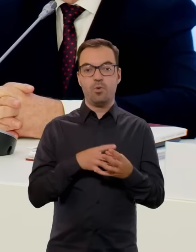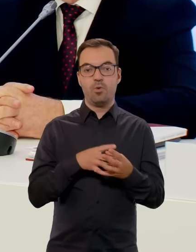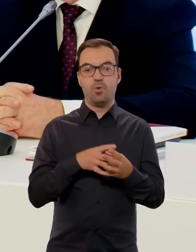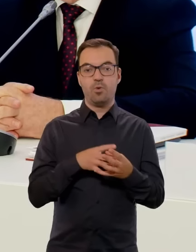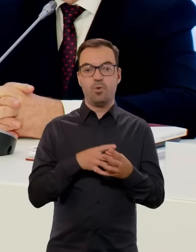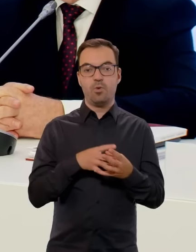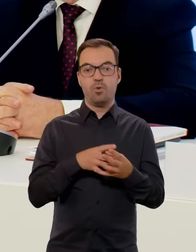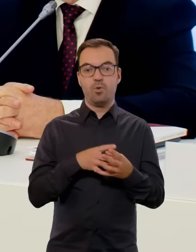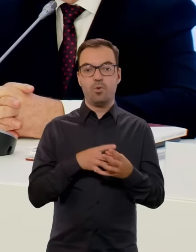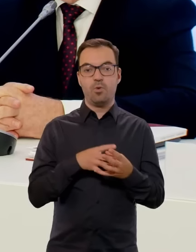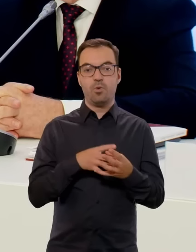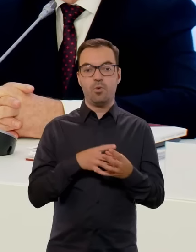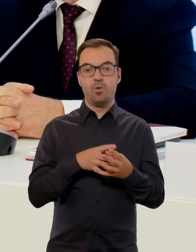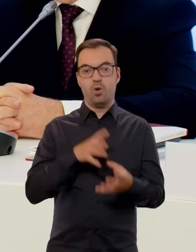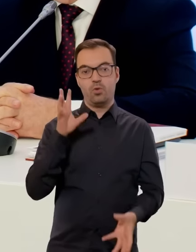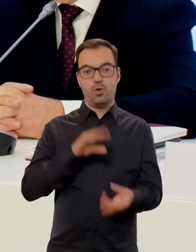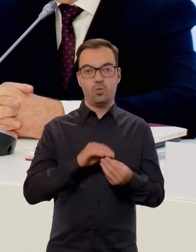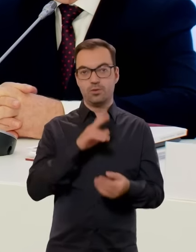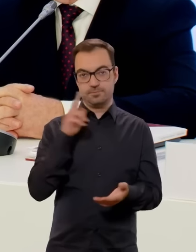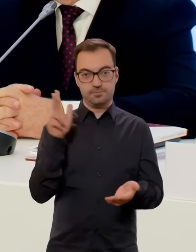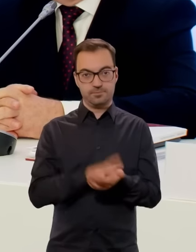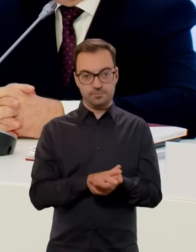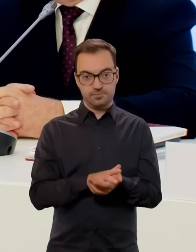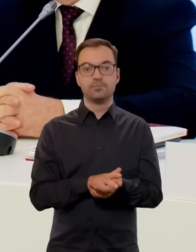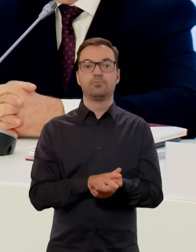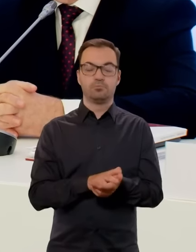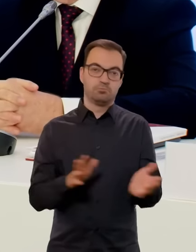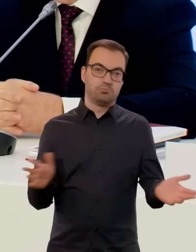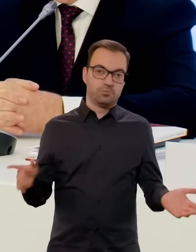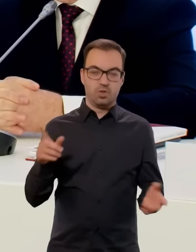zaakceptowany przez komisarza, to już będzie wynik.